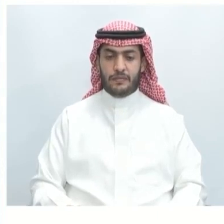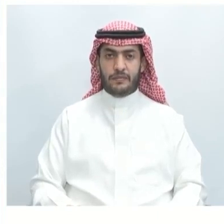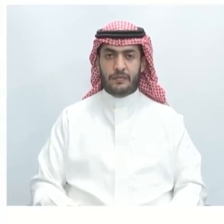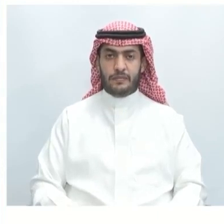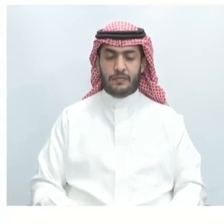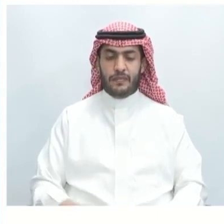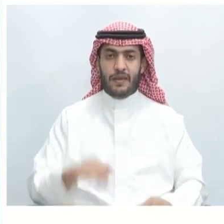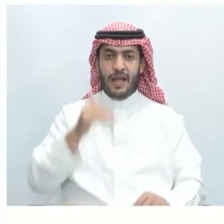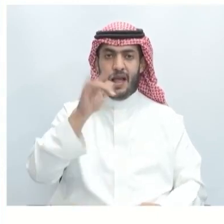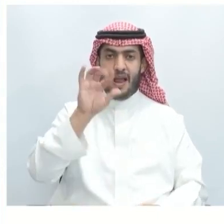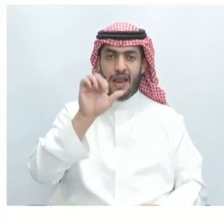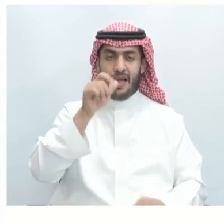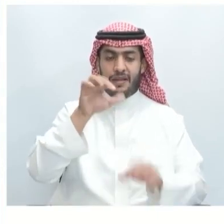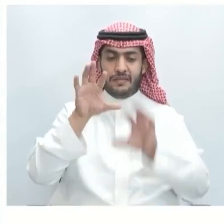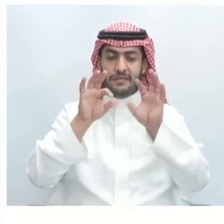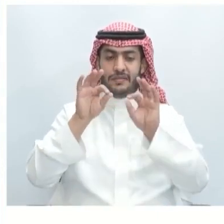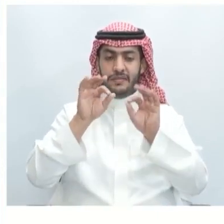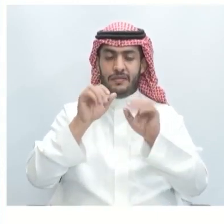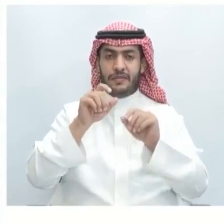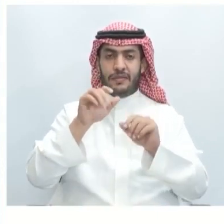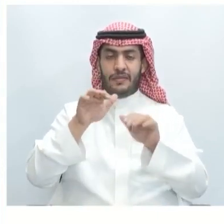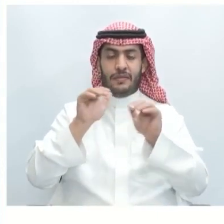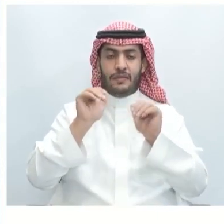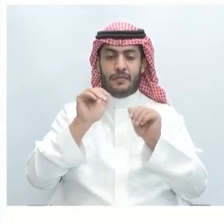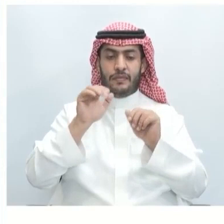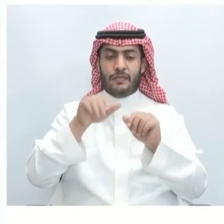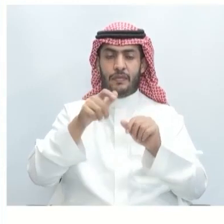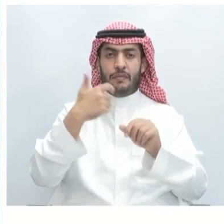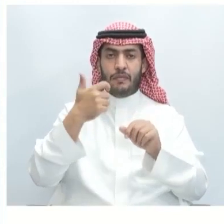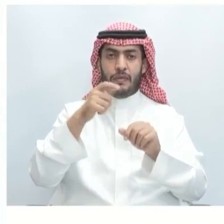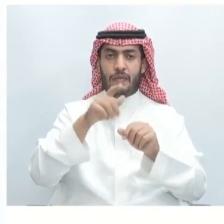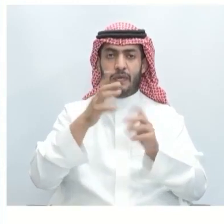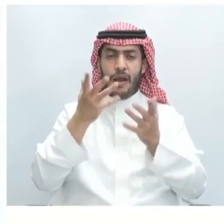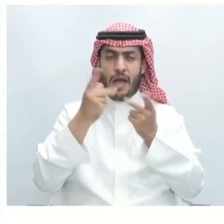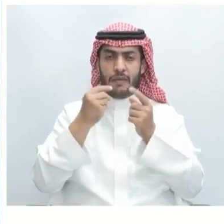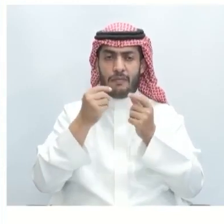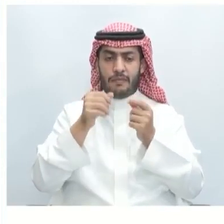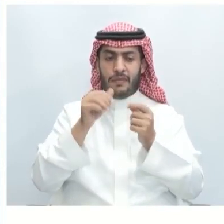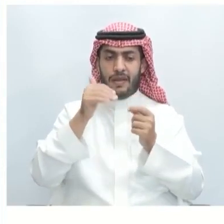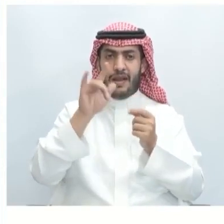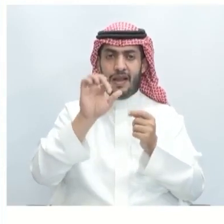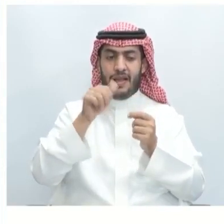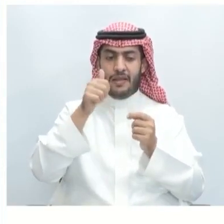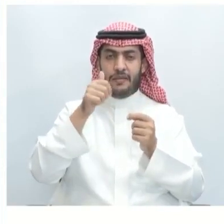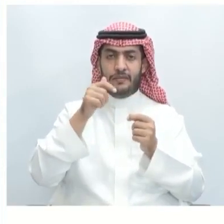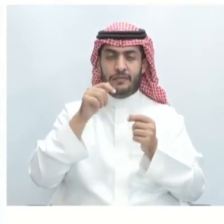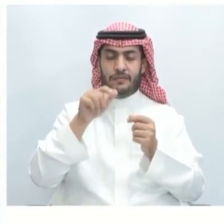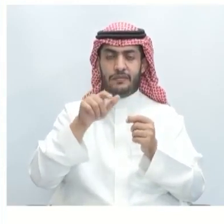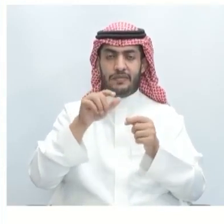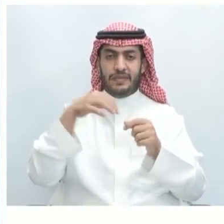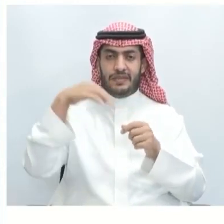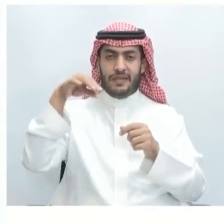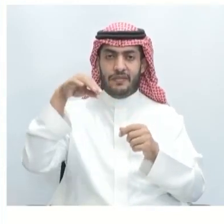اذا حدد الخلايا من خلال فقط ان قمنا بتحديد الخلايا قام بوضع القيم الموجوده في هذه الخلايا في هذه